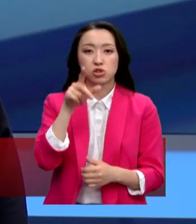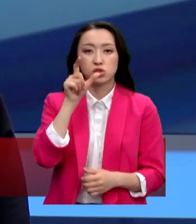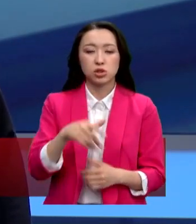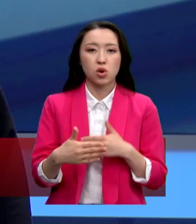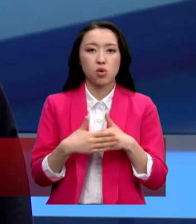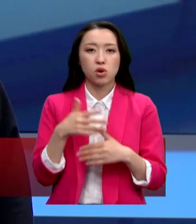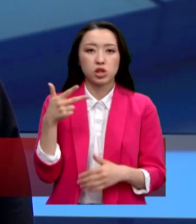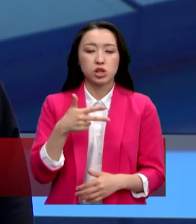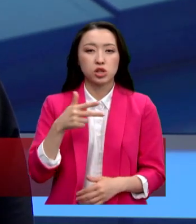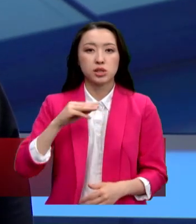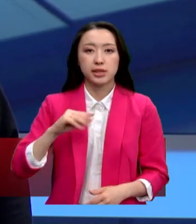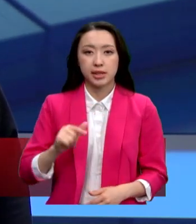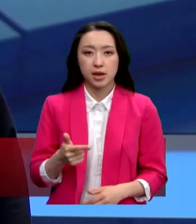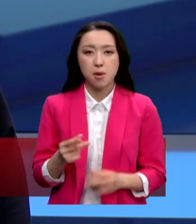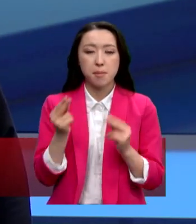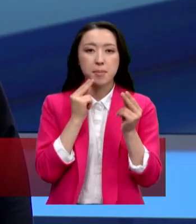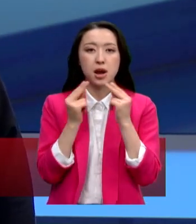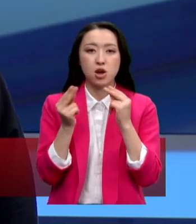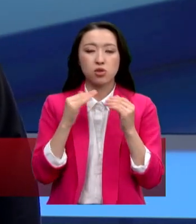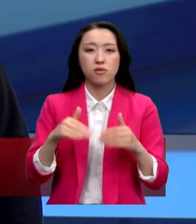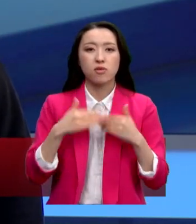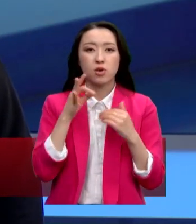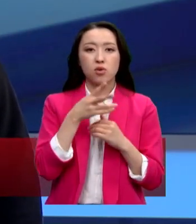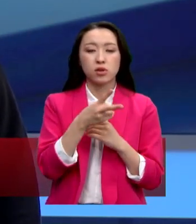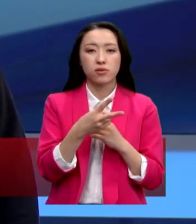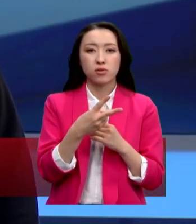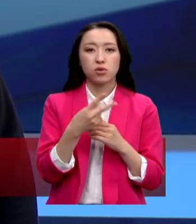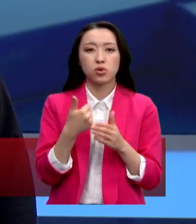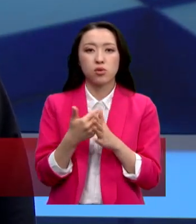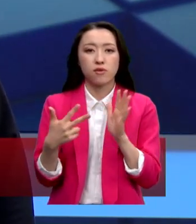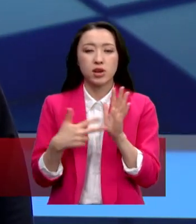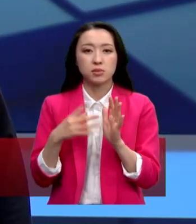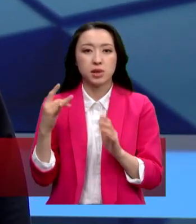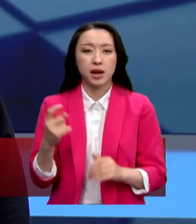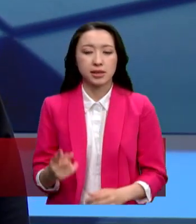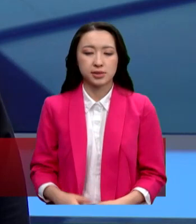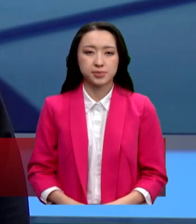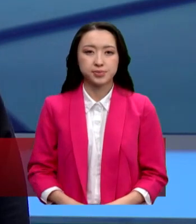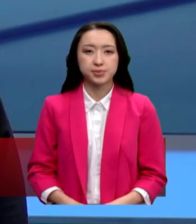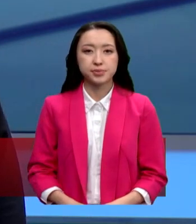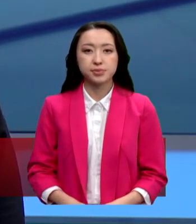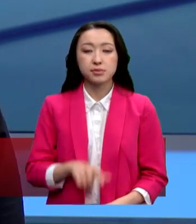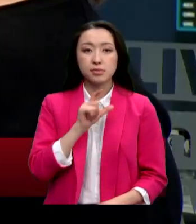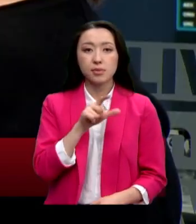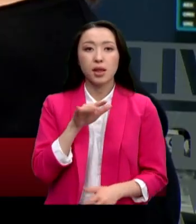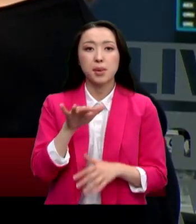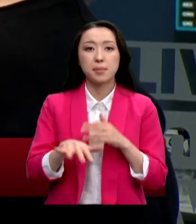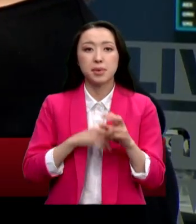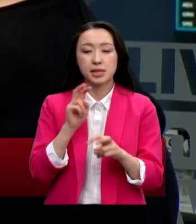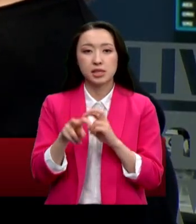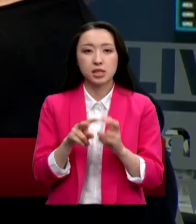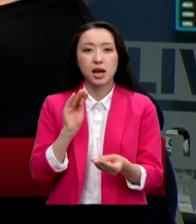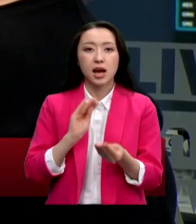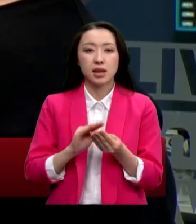тысяч тенге. А продукты питания выросли от 2 до 8 раз, я уже говорила об этом. Сегодня мы говорим, что посетители, в принципе, они, может быть, и остались в том